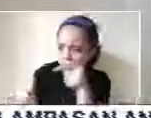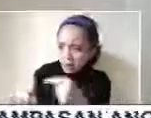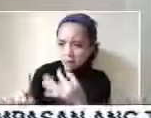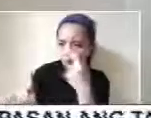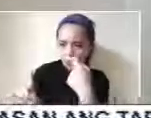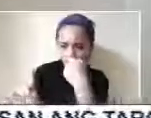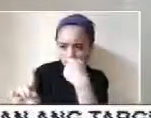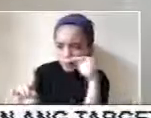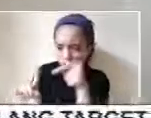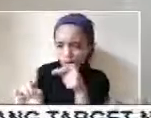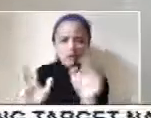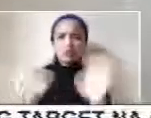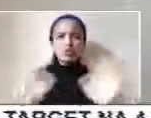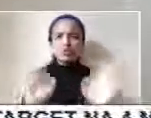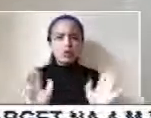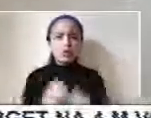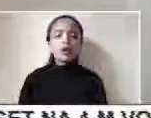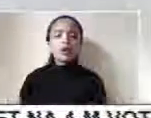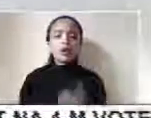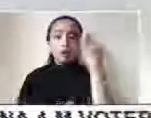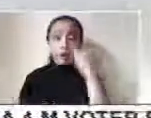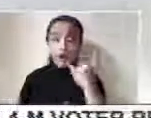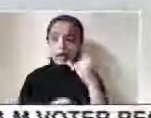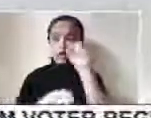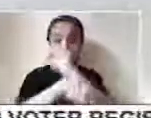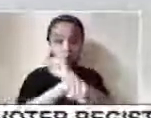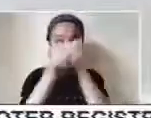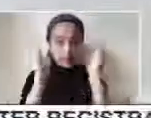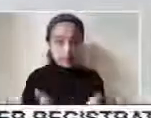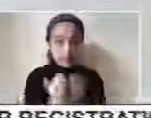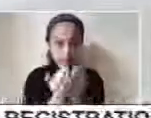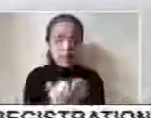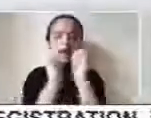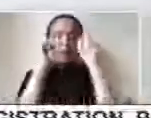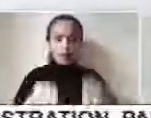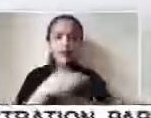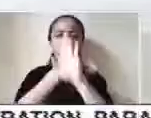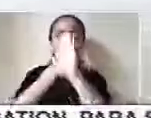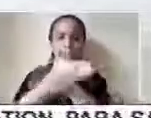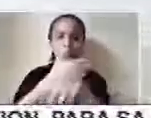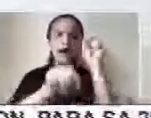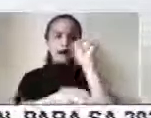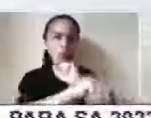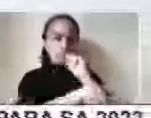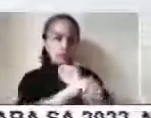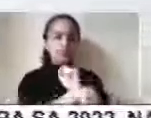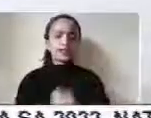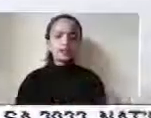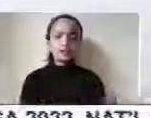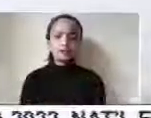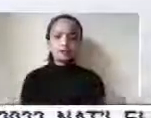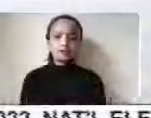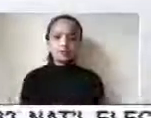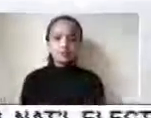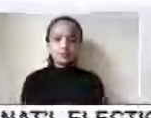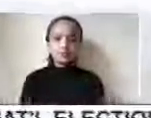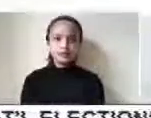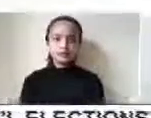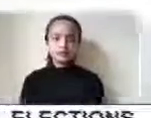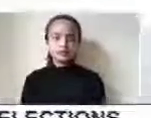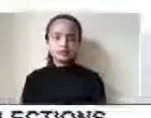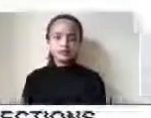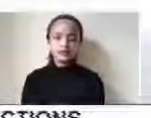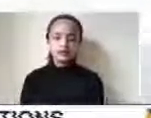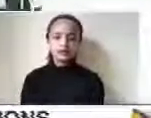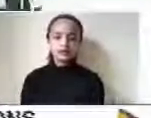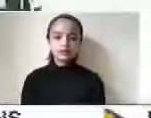magkaroon ng hanap buhay ang ating mga seafarers. Hindi pa naman nakukumpirma ng Labor Department ang ilang kaso na may ilan umanong seafarers